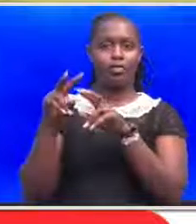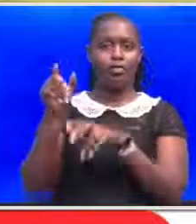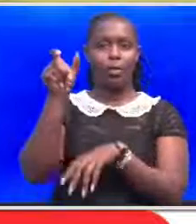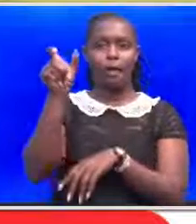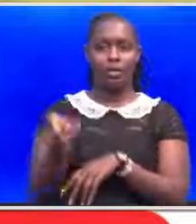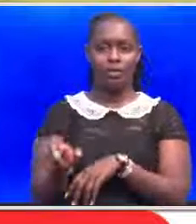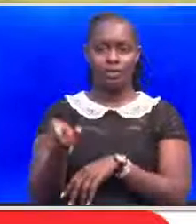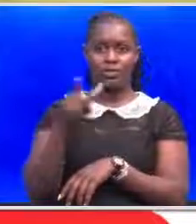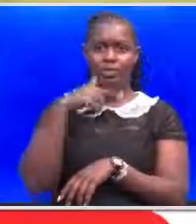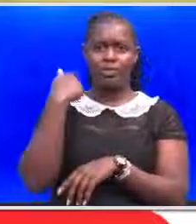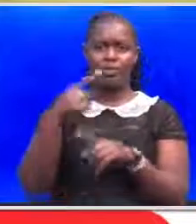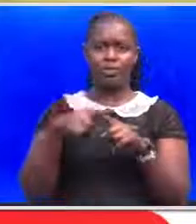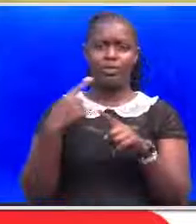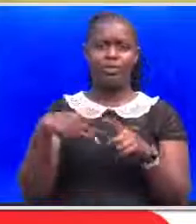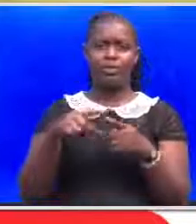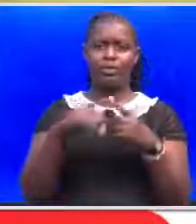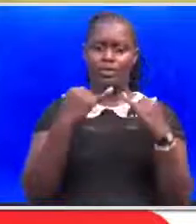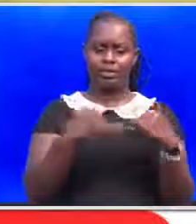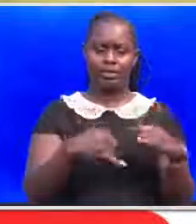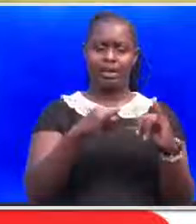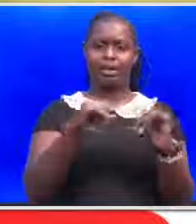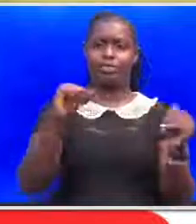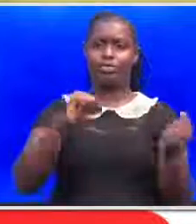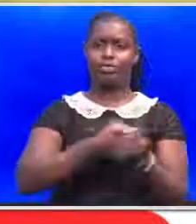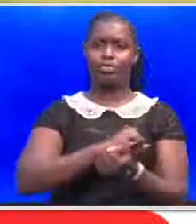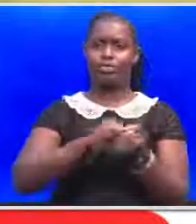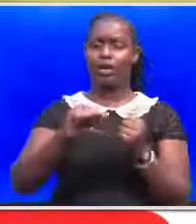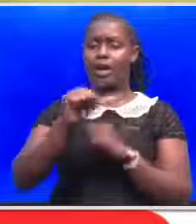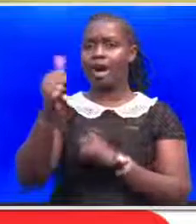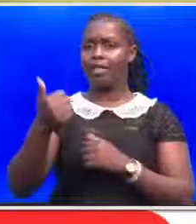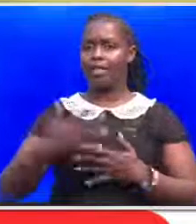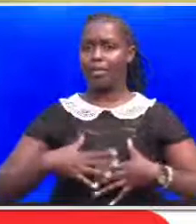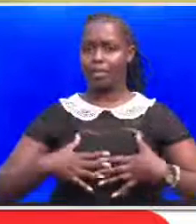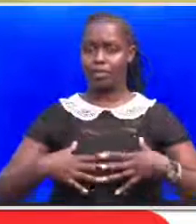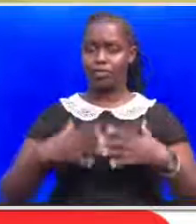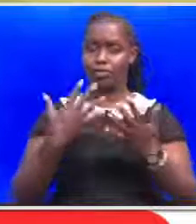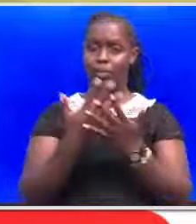is attempting to destroy property of the other one,